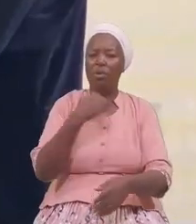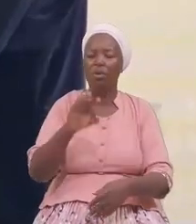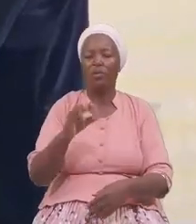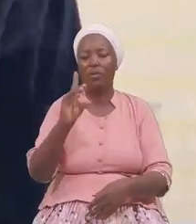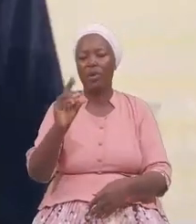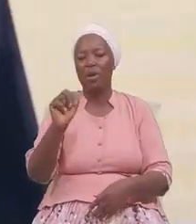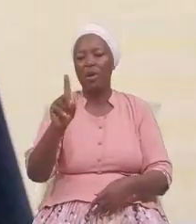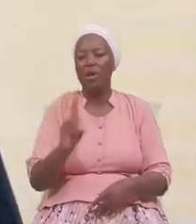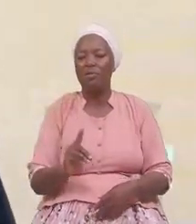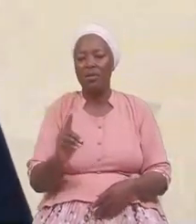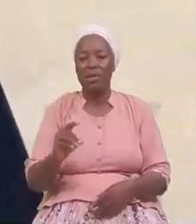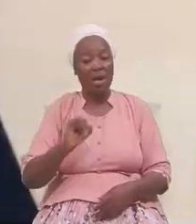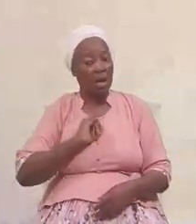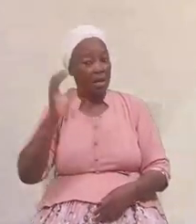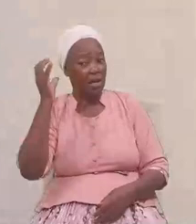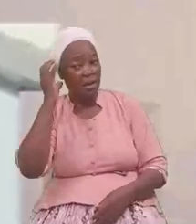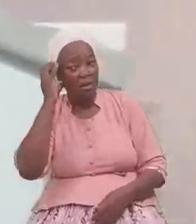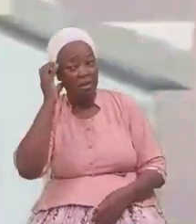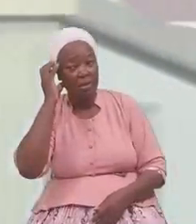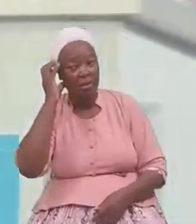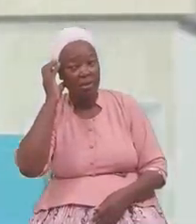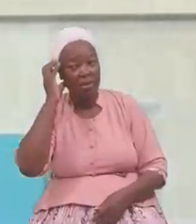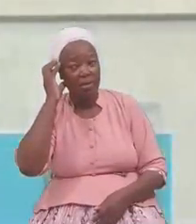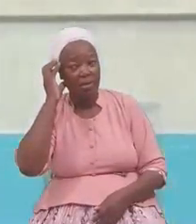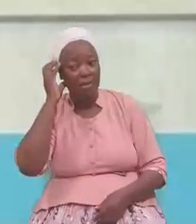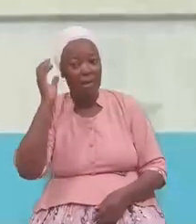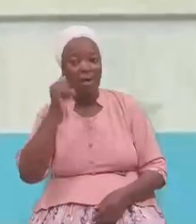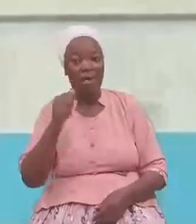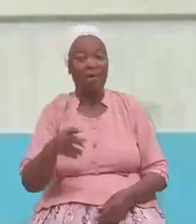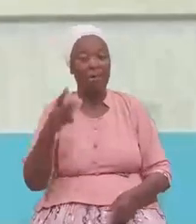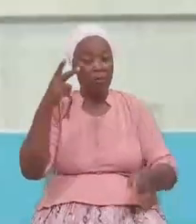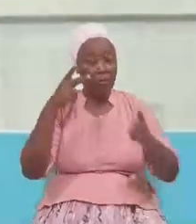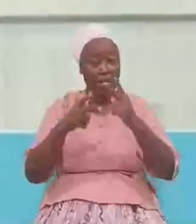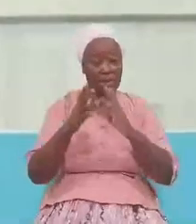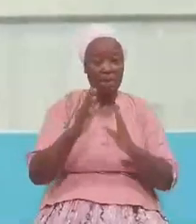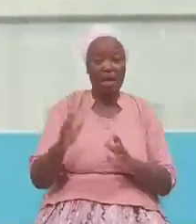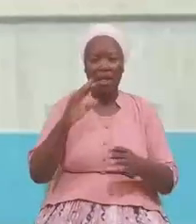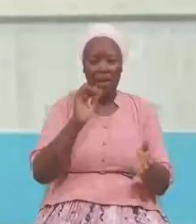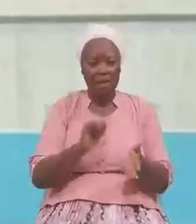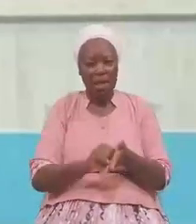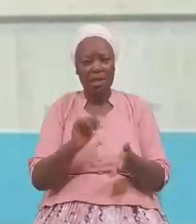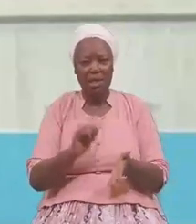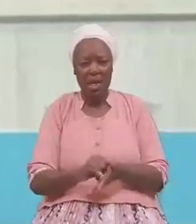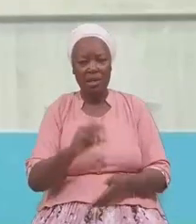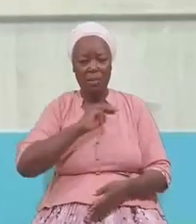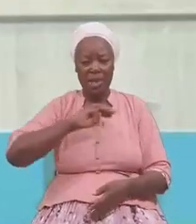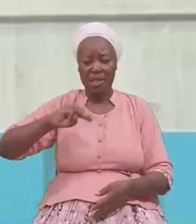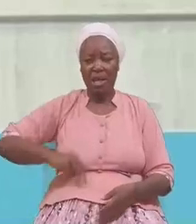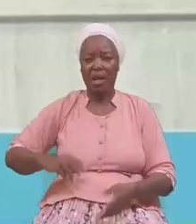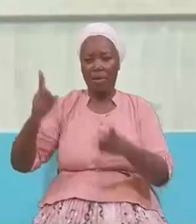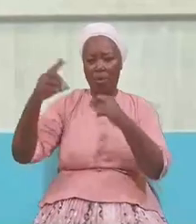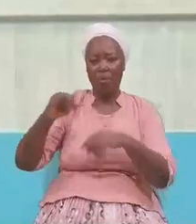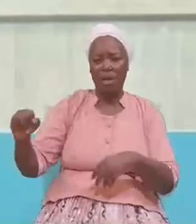j'ai entendu dans la prophétie que ce Messie vient. Le